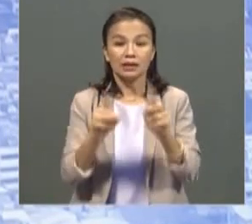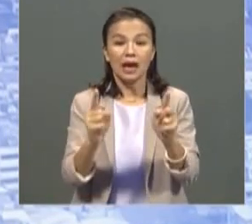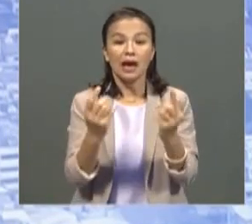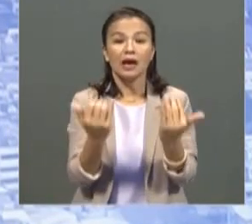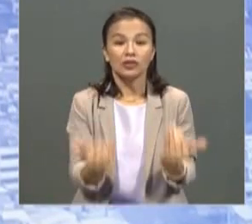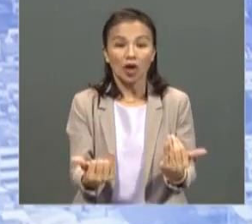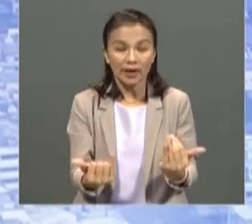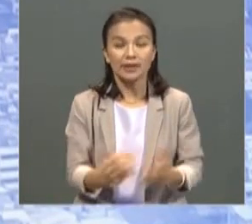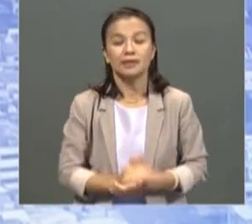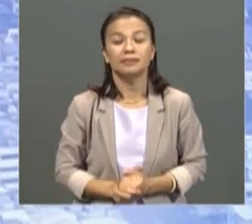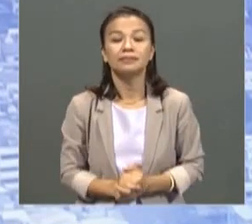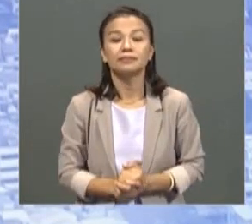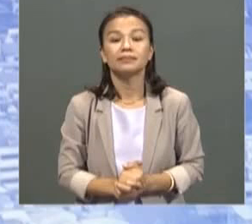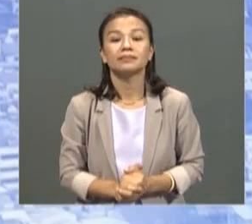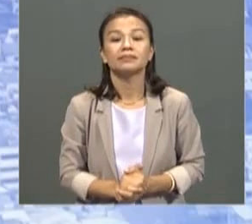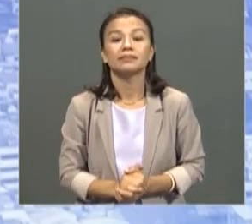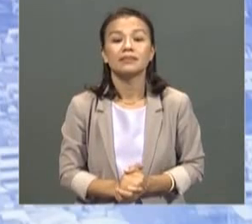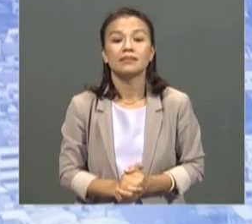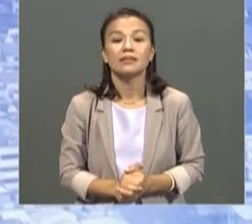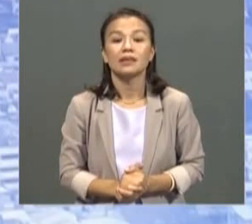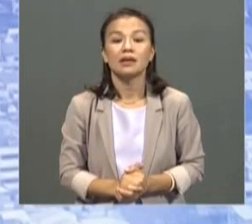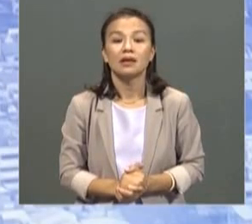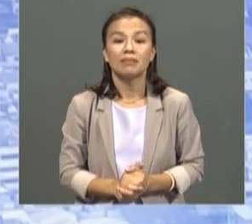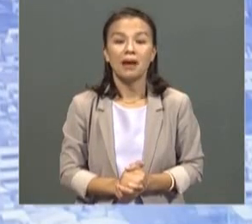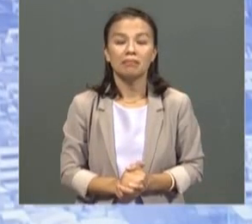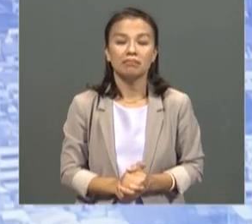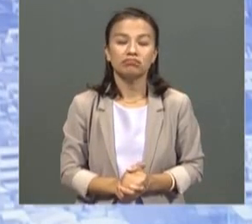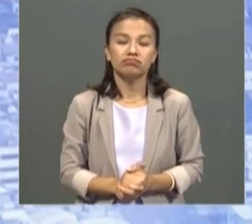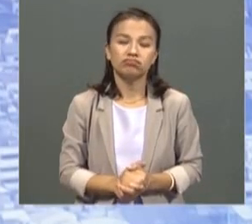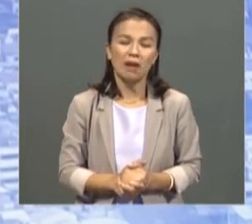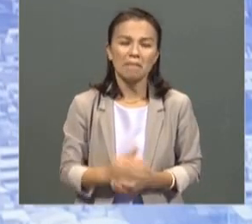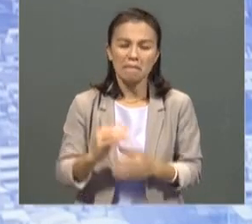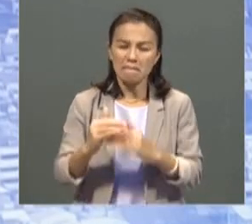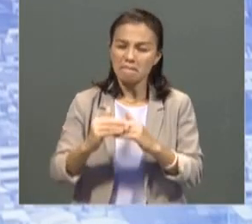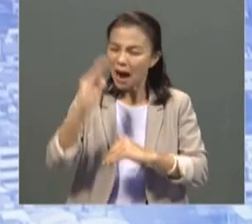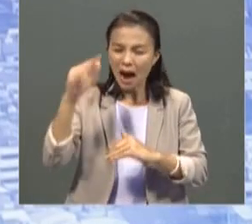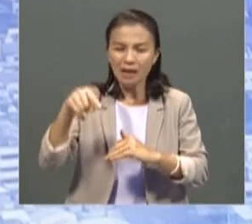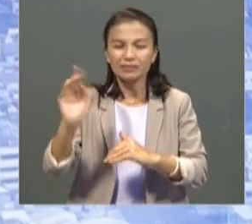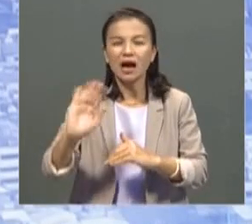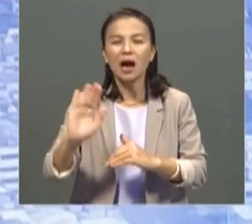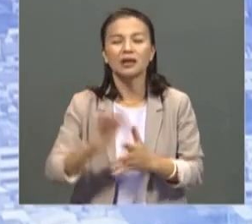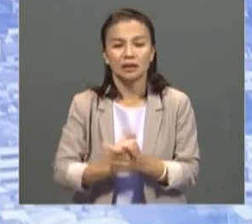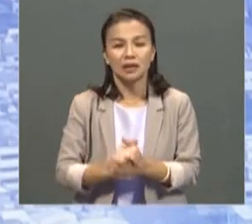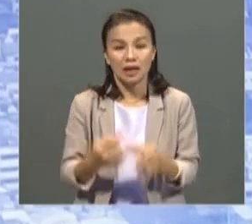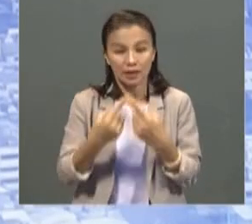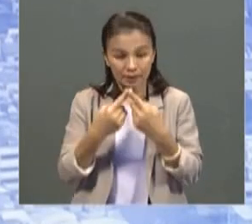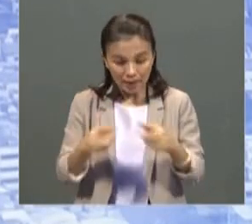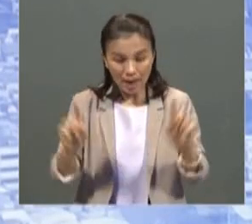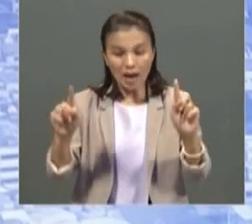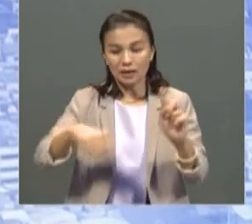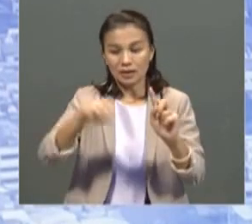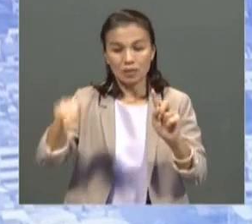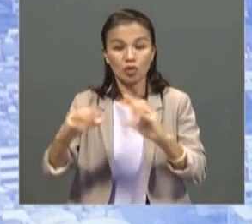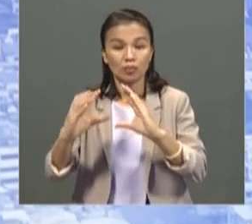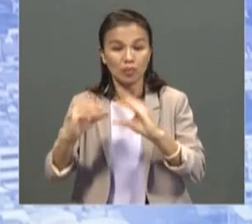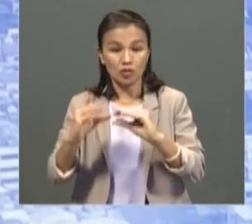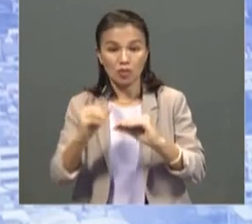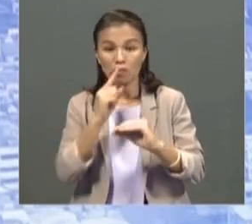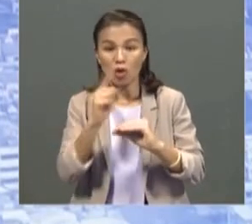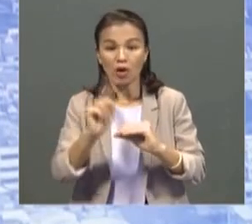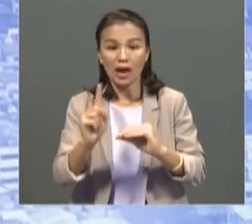နေနဲ့တော့ဒီကောက်ွက်ဆေးတွေကိုအချိန်နဲ့တပြေးညီရောက်ရှိသွားအောင်ကျွန်တော်တို့ကတော့စူးစမ်းသွားမှာဖြစ်ပါတယ်အခုရောက်လာတဲ့ကောက်ွက်ဆေးရဲ့အရေးအတွက်ကလည်းသိမ့်မ